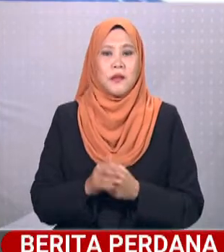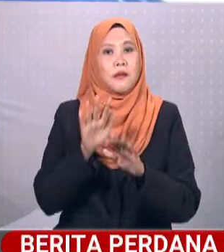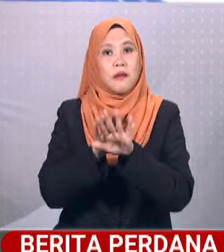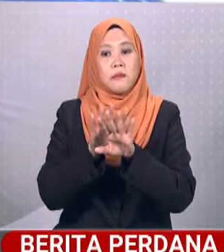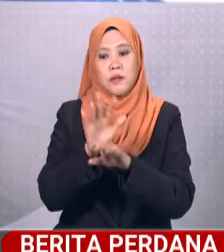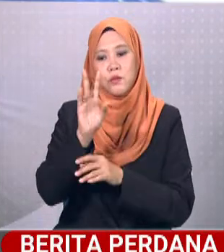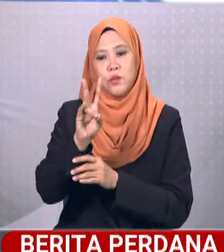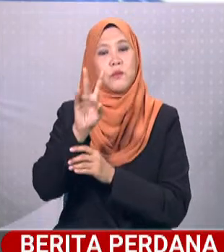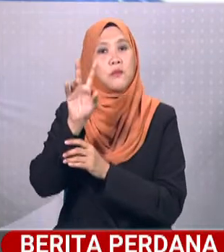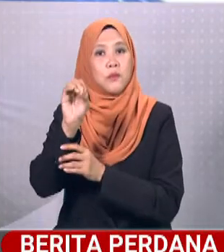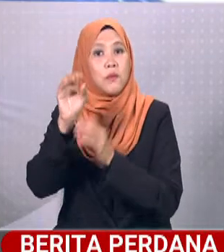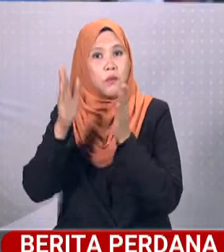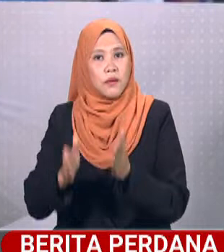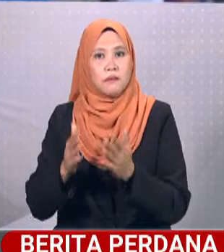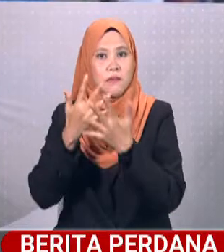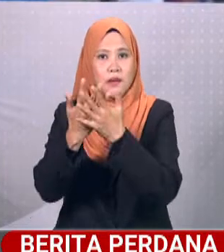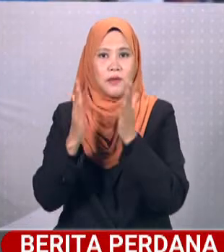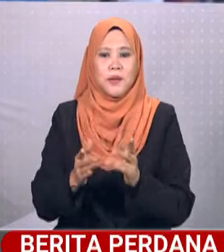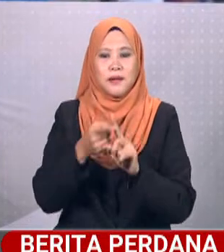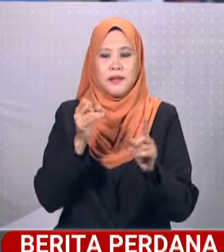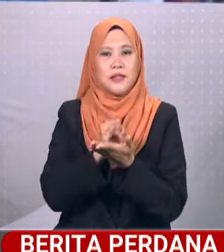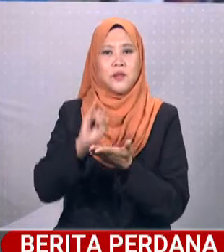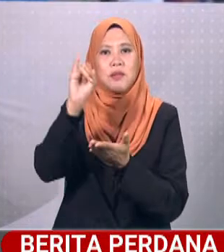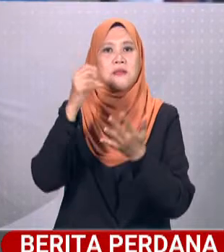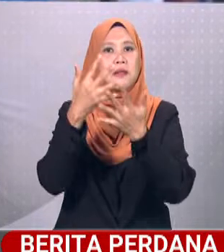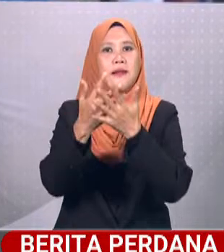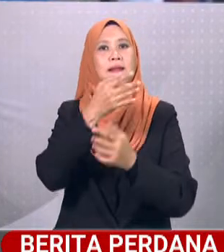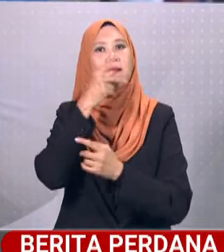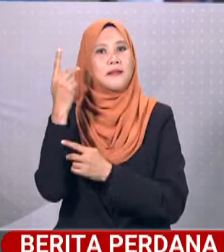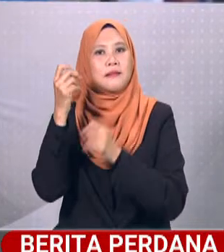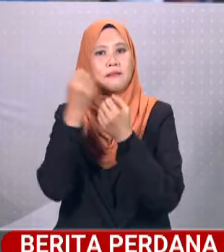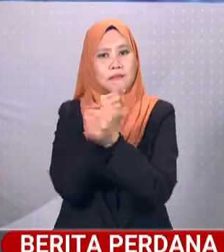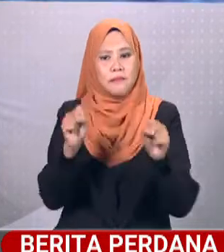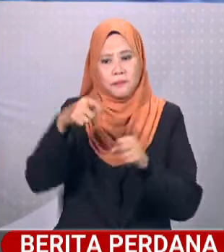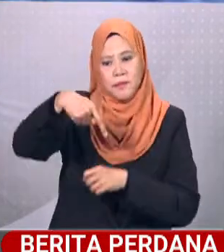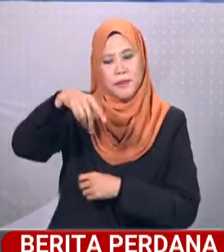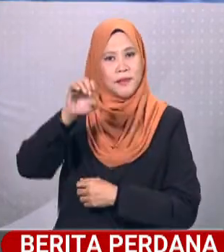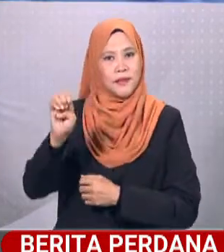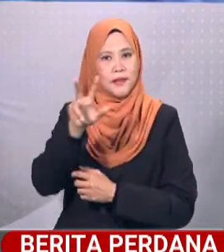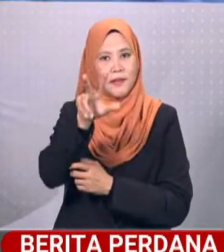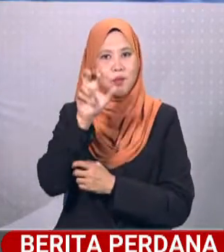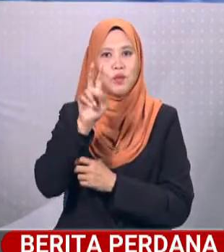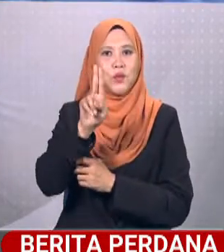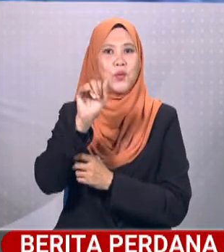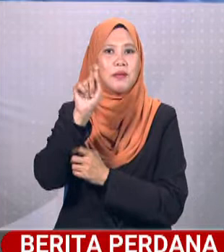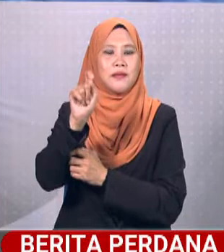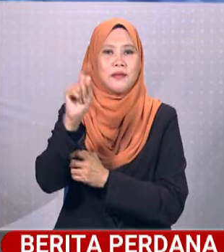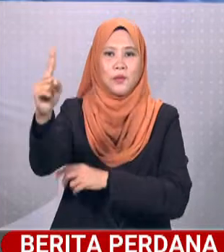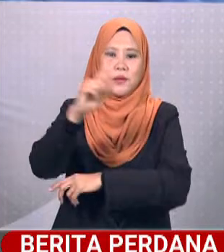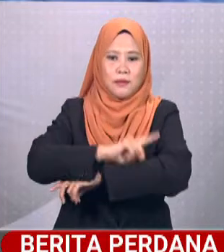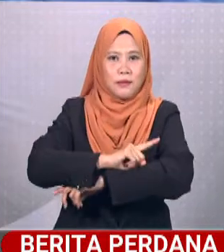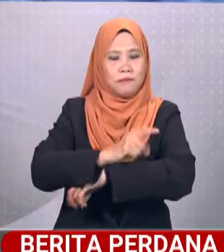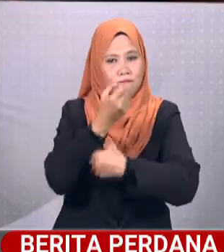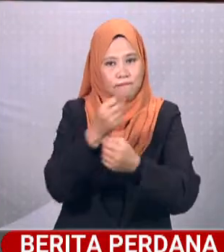Seramai 70 orang banduan dari institusi penjara Kajang mampu menyediakan PPE 300 unit sehari.